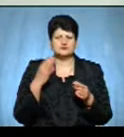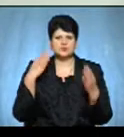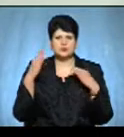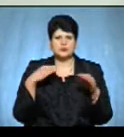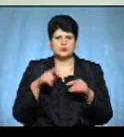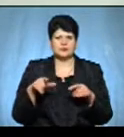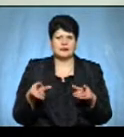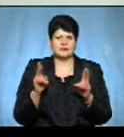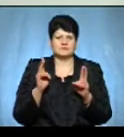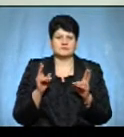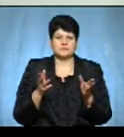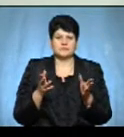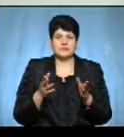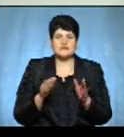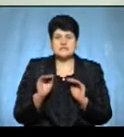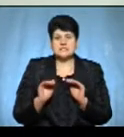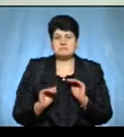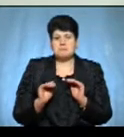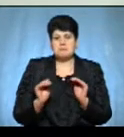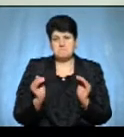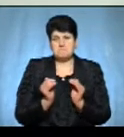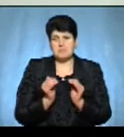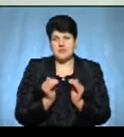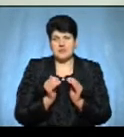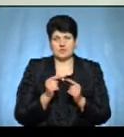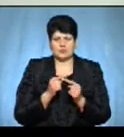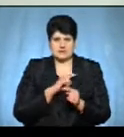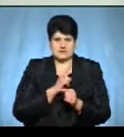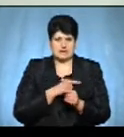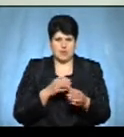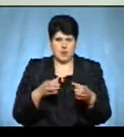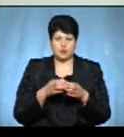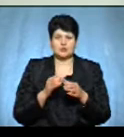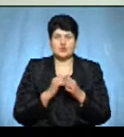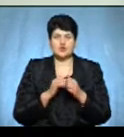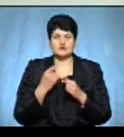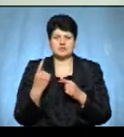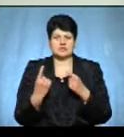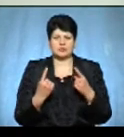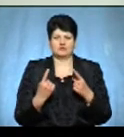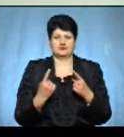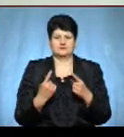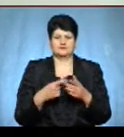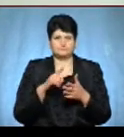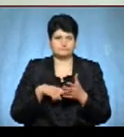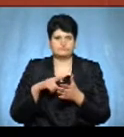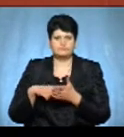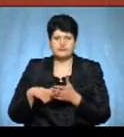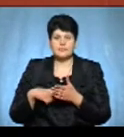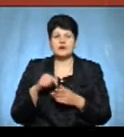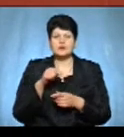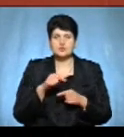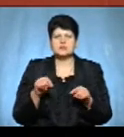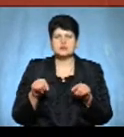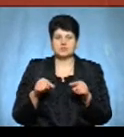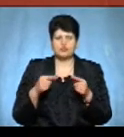і звідки-небудь. Фактично, з маленького такого сильного оточення кожен один за одного ручався, і тоді